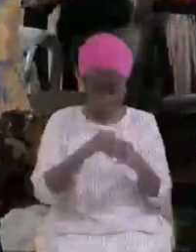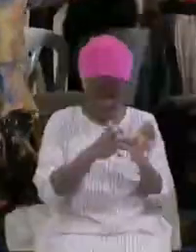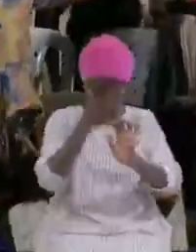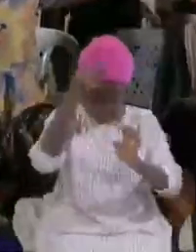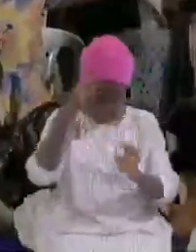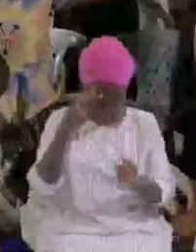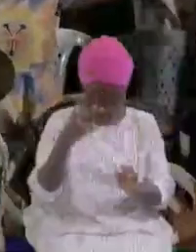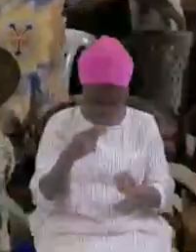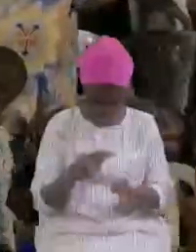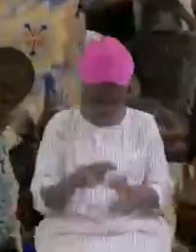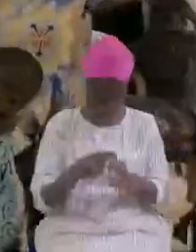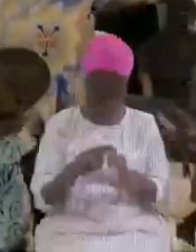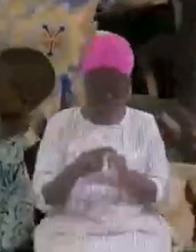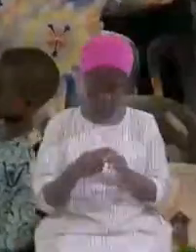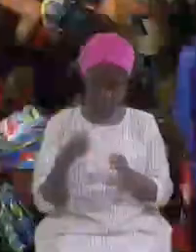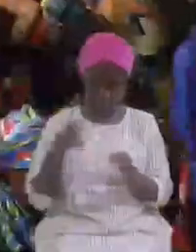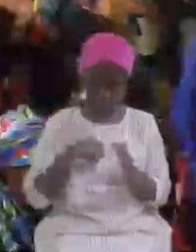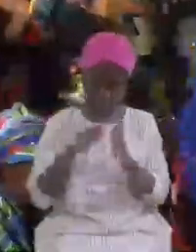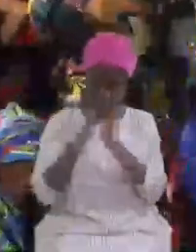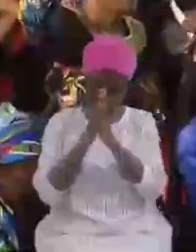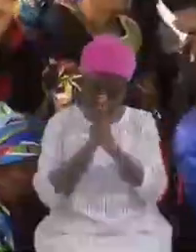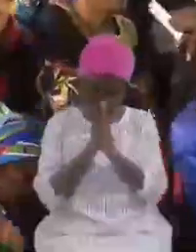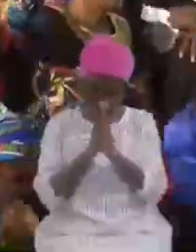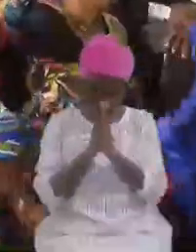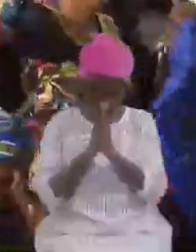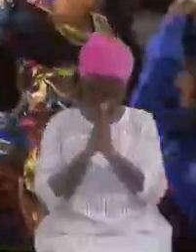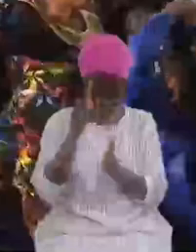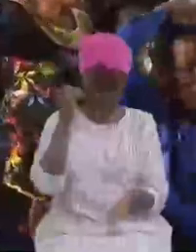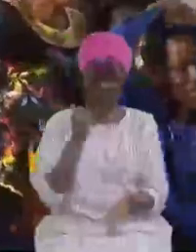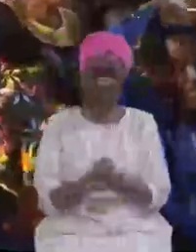nom de Jésus, nous prions.